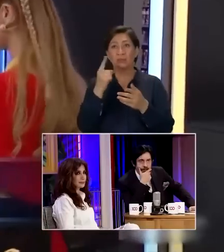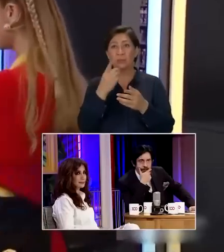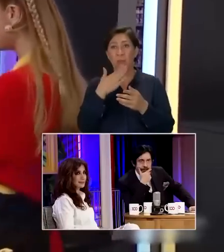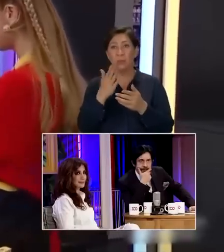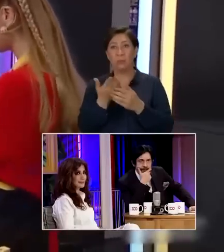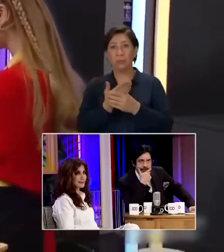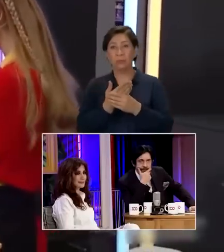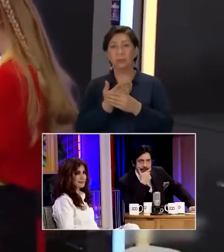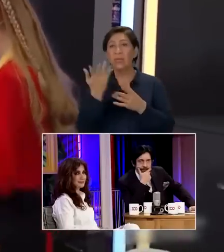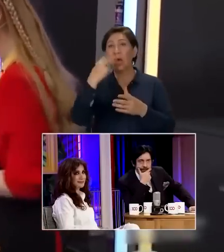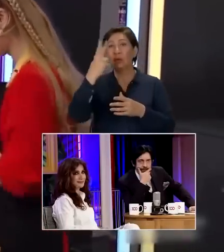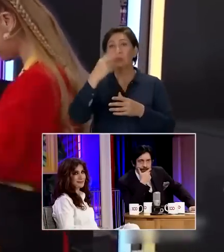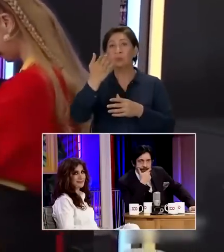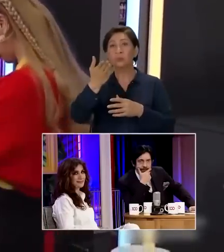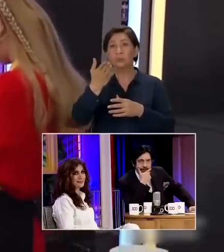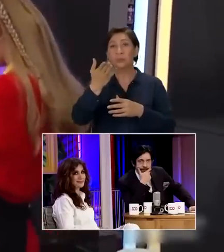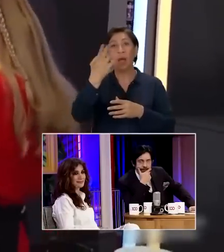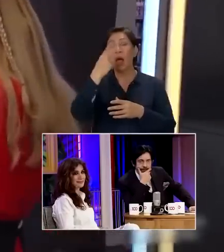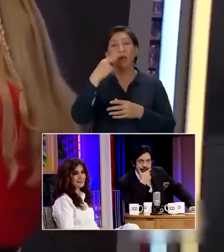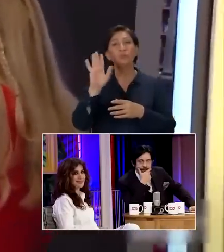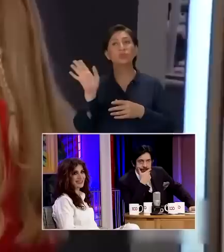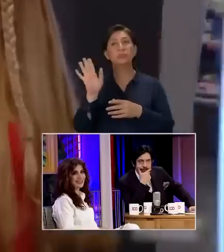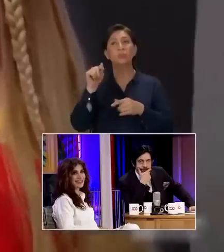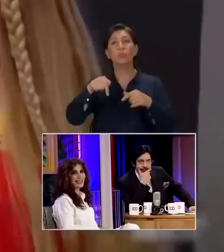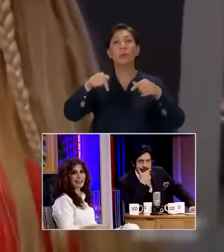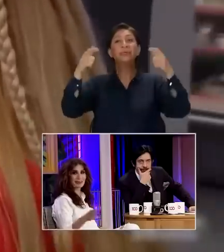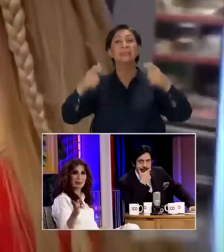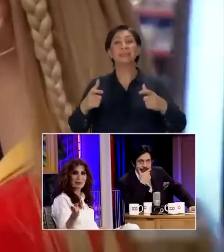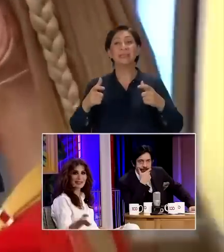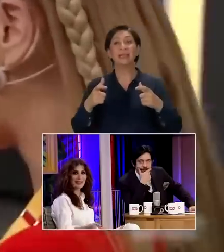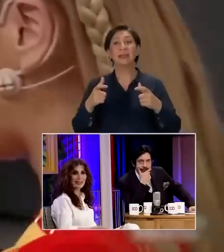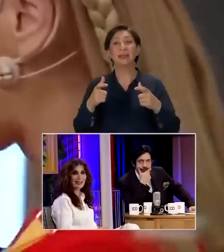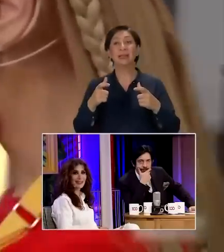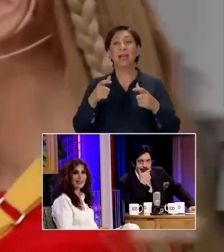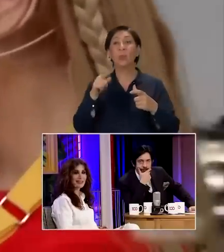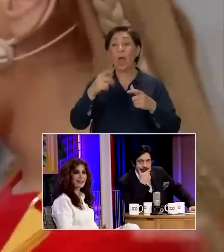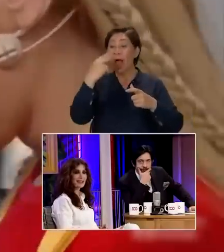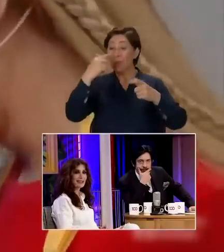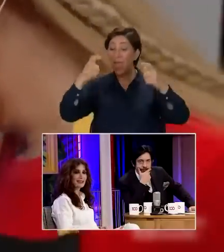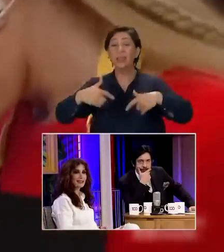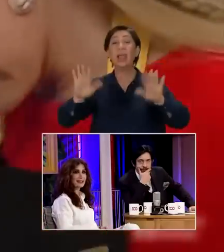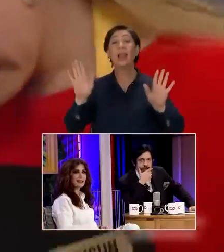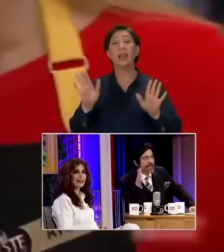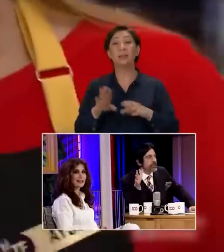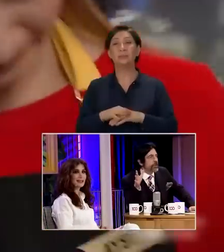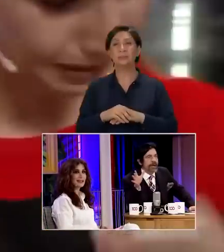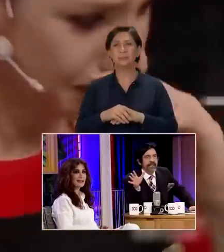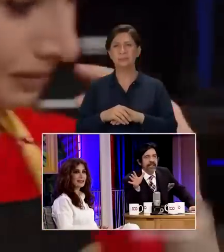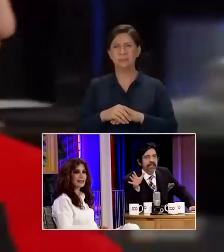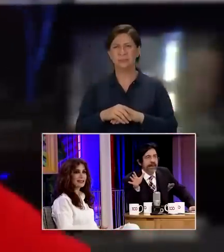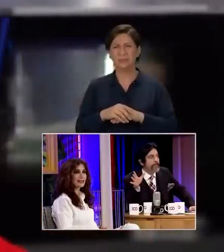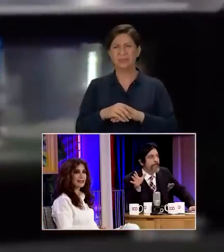daha makarnası çıkmadı. Biri yapmış sadece bir tane enginar. Yoğurt var mı? Malzemem yok. Şu başka bir şey yok. Ne lazım? Niye